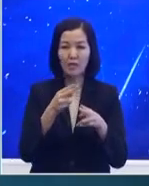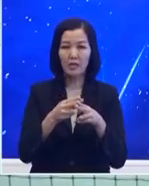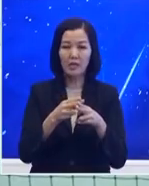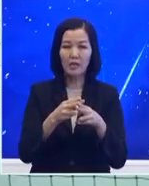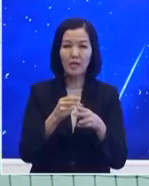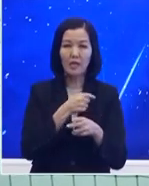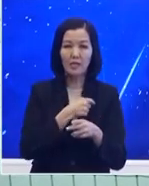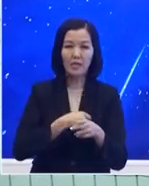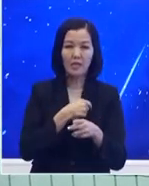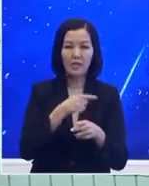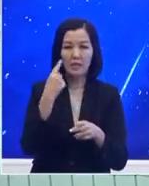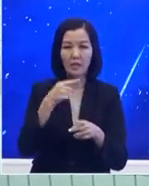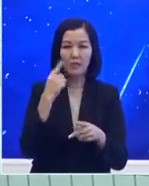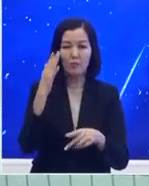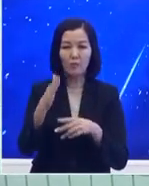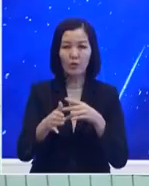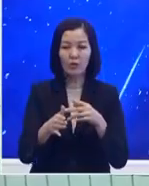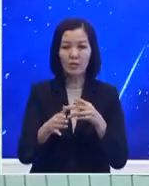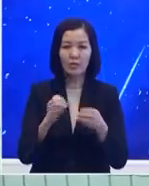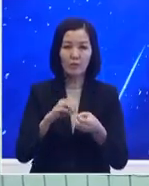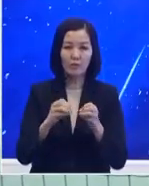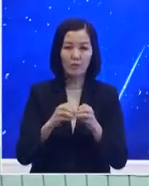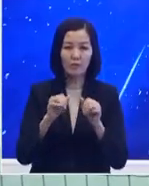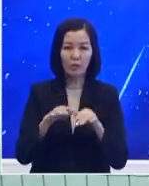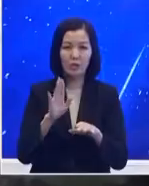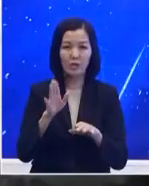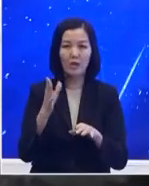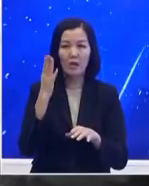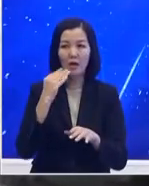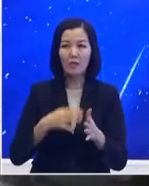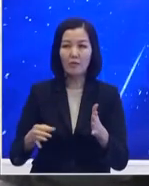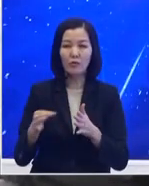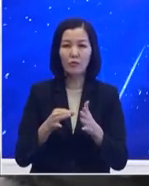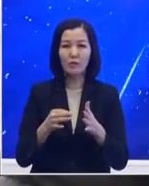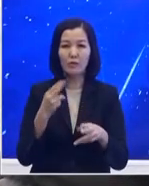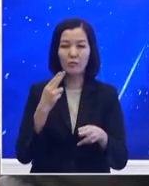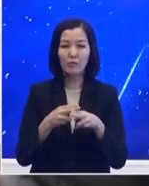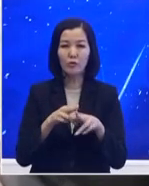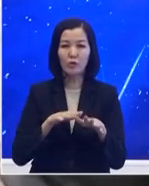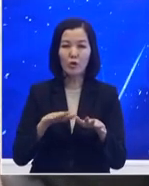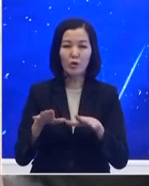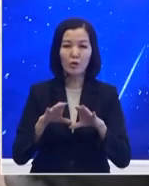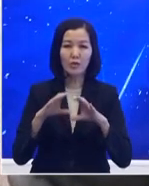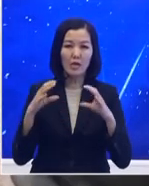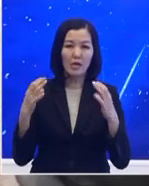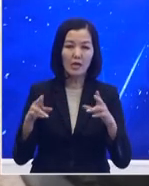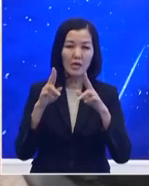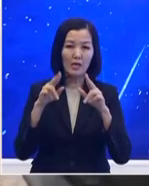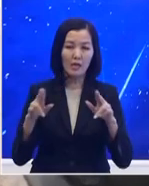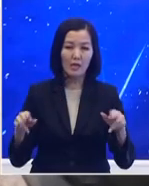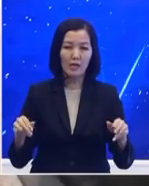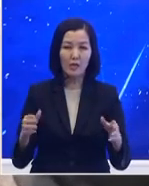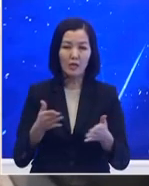Мамандардың сөзіне сүйенсек, бұл мәселе келешекте шешімін таппақ. Алматы облысында мұз сарайлары, басқа да өзіміздің